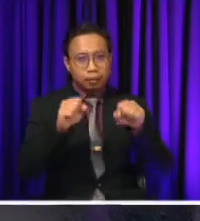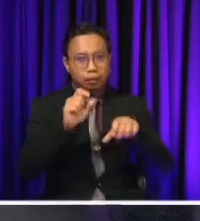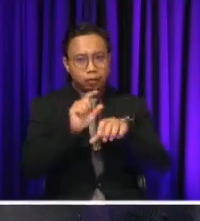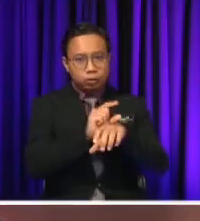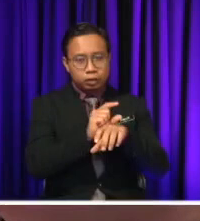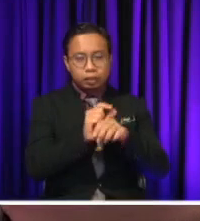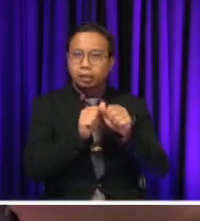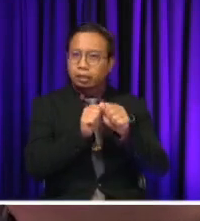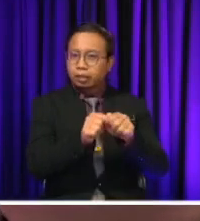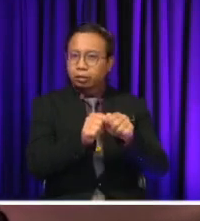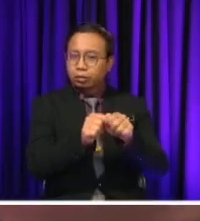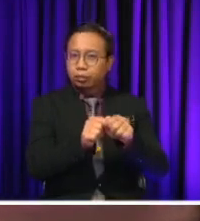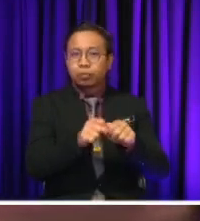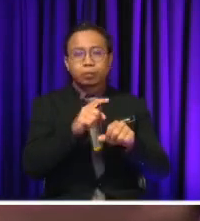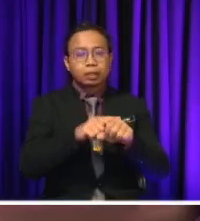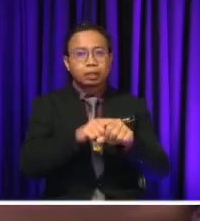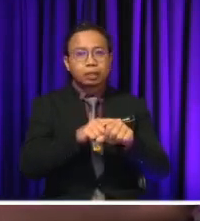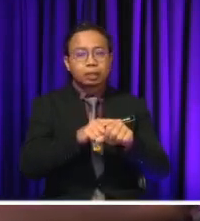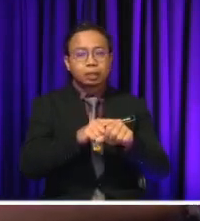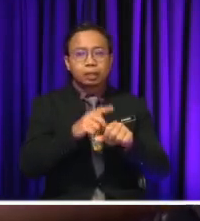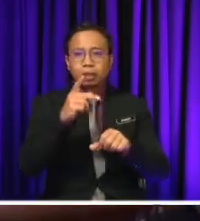ini bergantung kepada